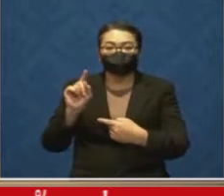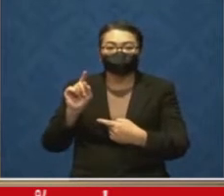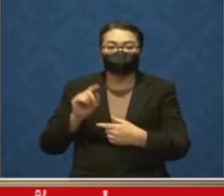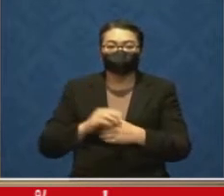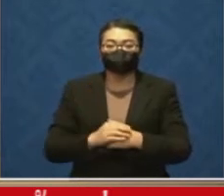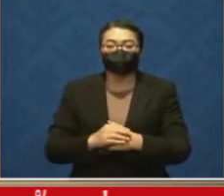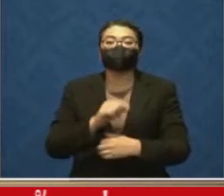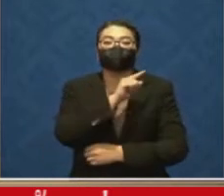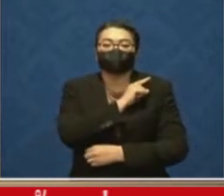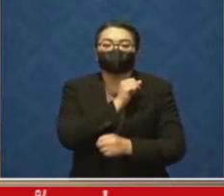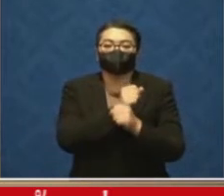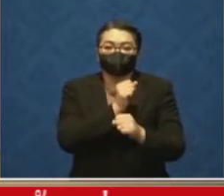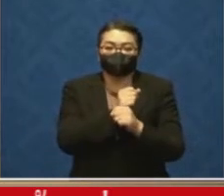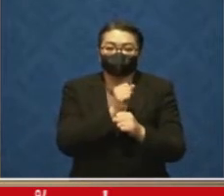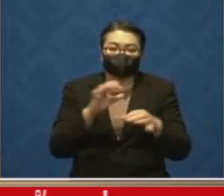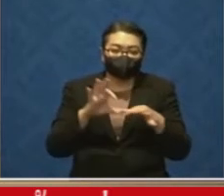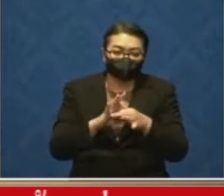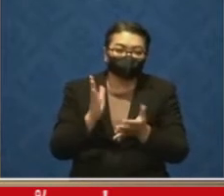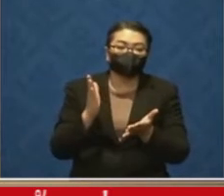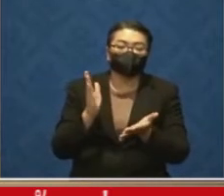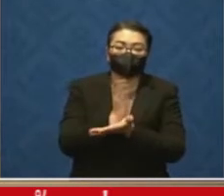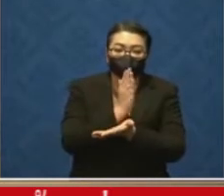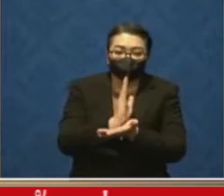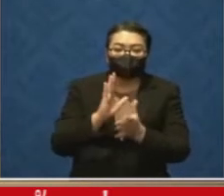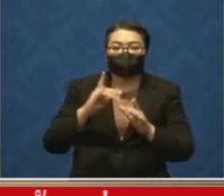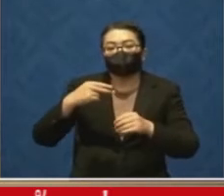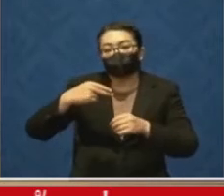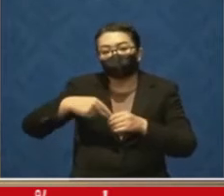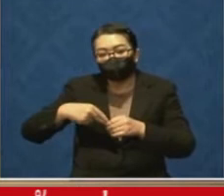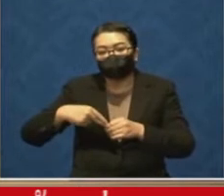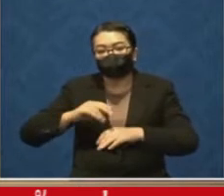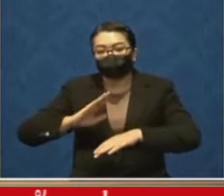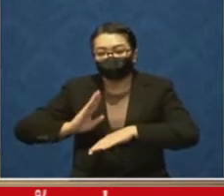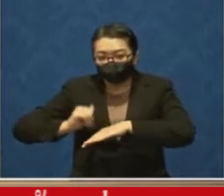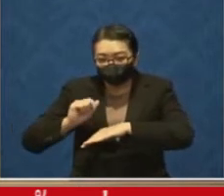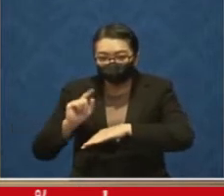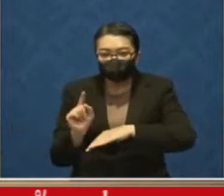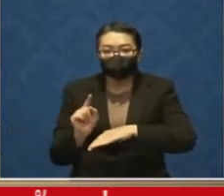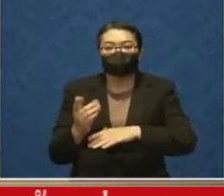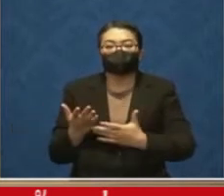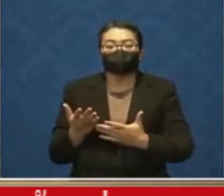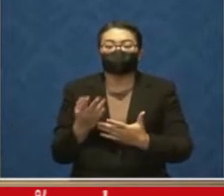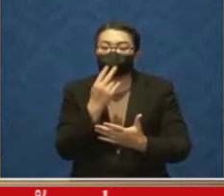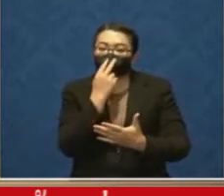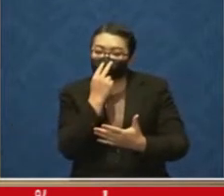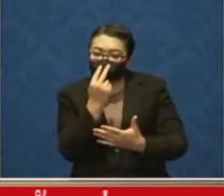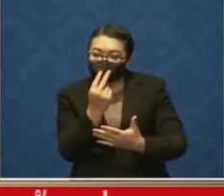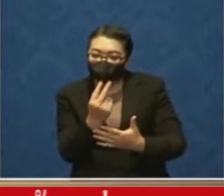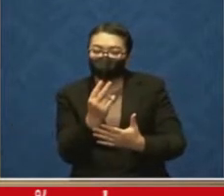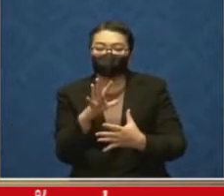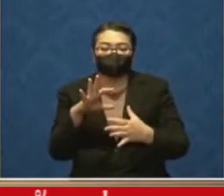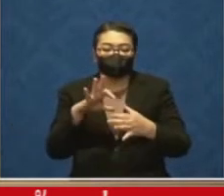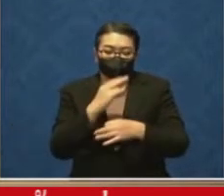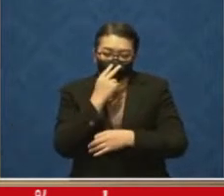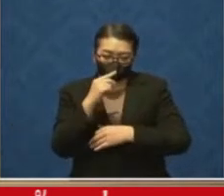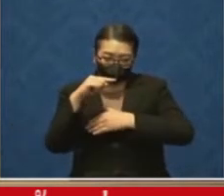ี่ทำงาน เกี่ยวกับ เรื่อง ธุรกิจ น้มันซึ่ง เขาเป็ มือ ปราบ ครับและ เขาเห็นก